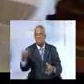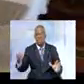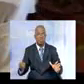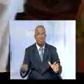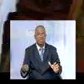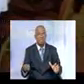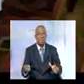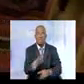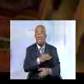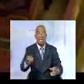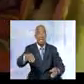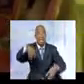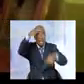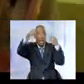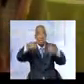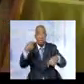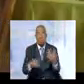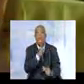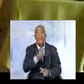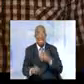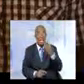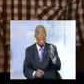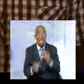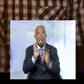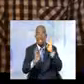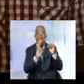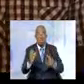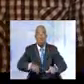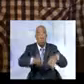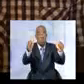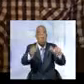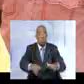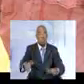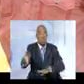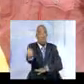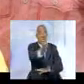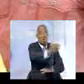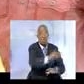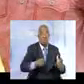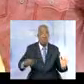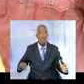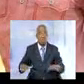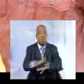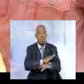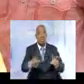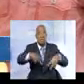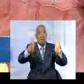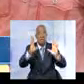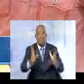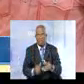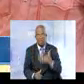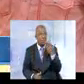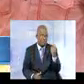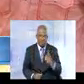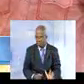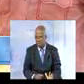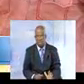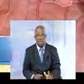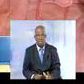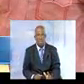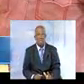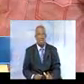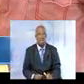juridique en cas de tracasserie, rackets et autres formes d'abus exercés sur les commerçants. Cet atelier-là, ça va nous mettre en droit. Nous aussi,